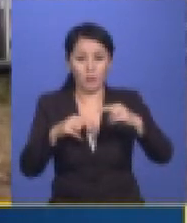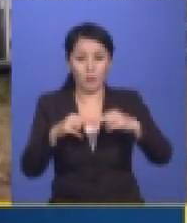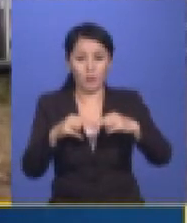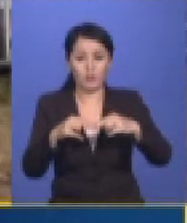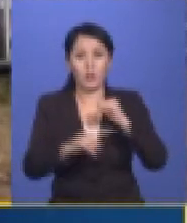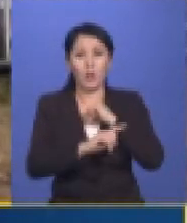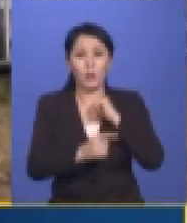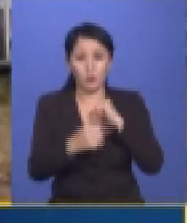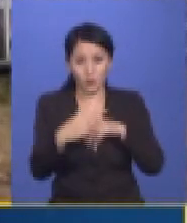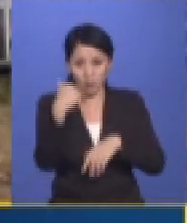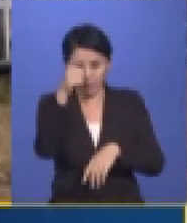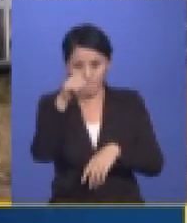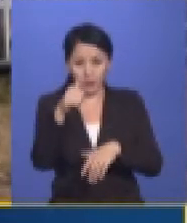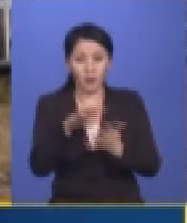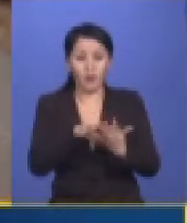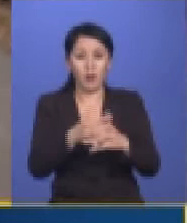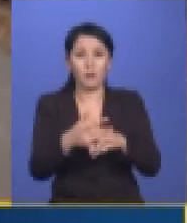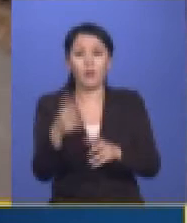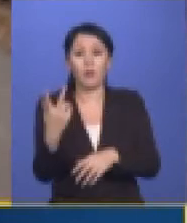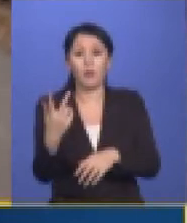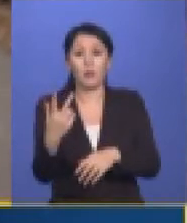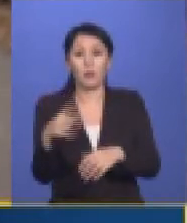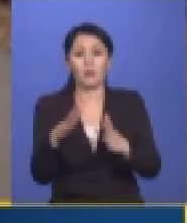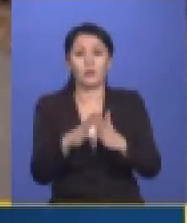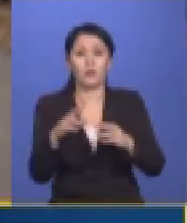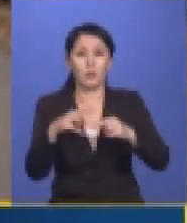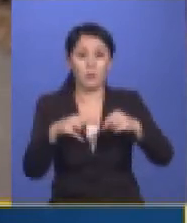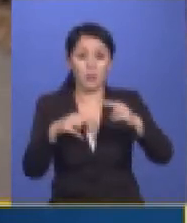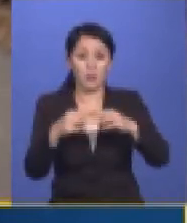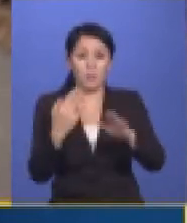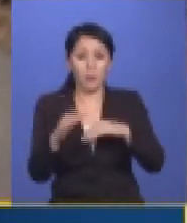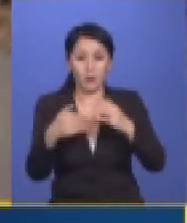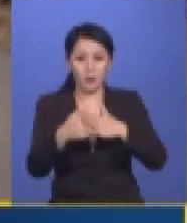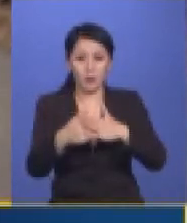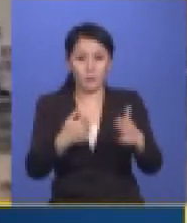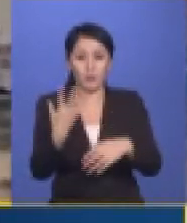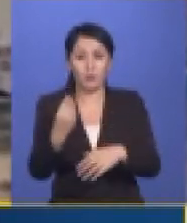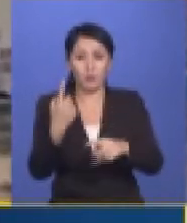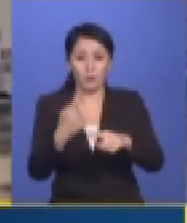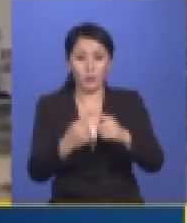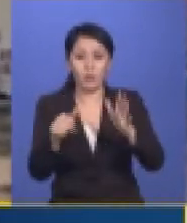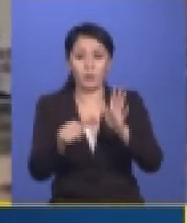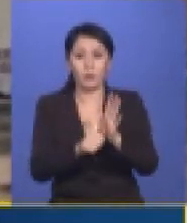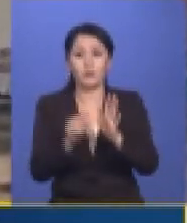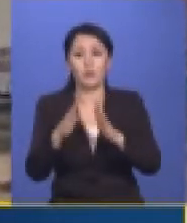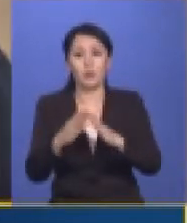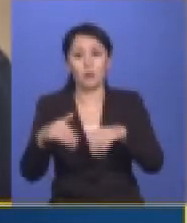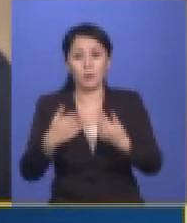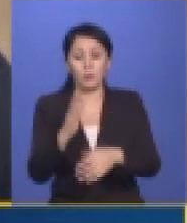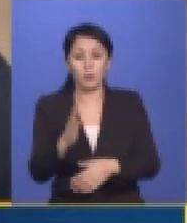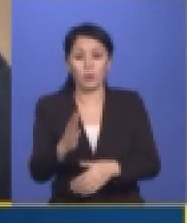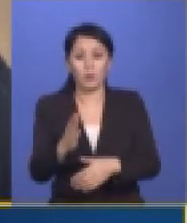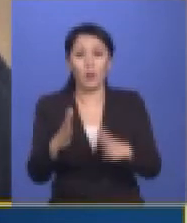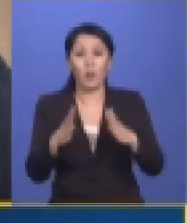соңғы 3 жылдың ішінде елді мекенде 30-ға жуық үйдің құрылысы аяқталды. Жақында қосымша 6 үй тұрғындарға табыс етіледі.